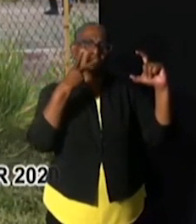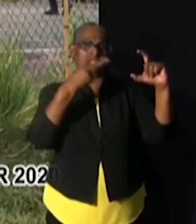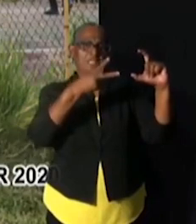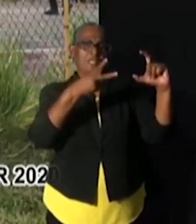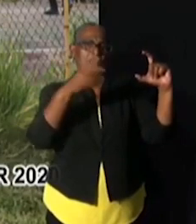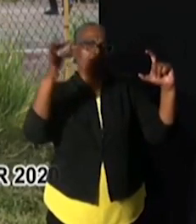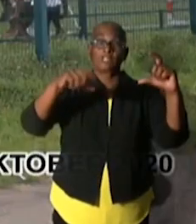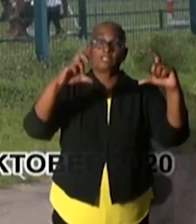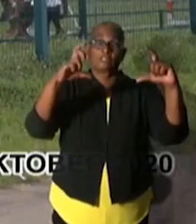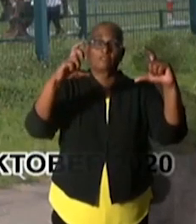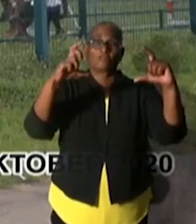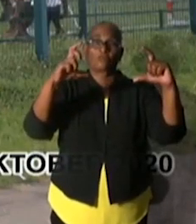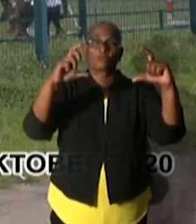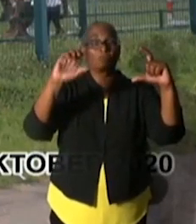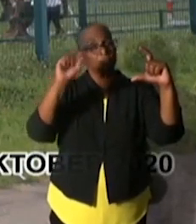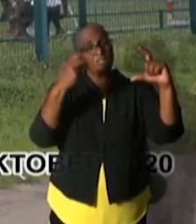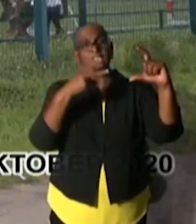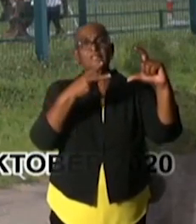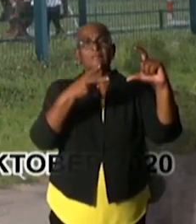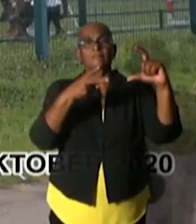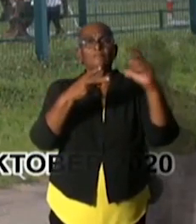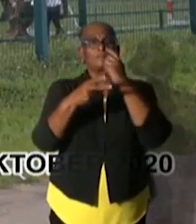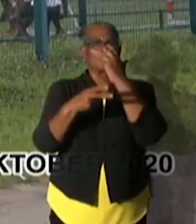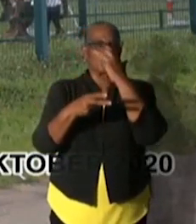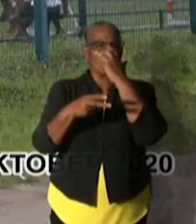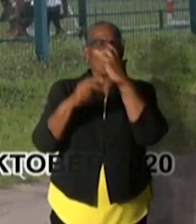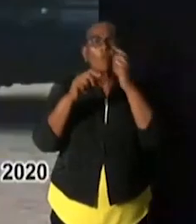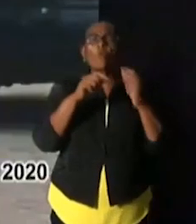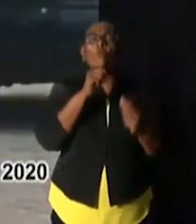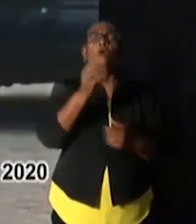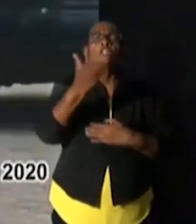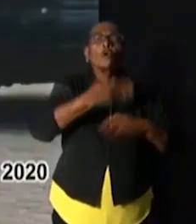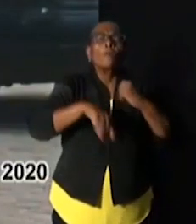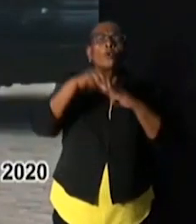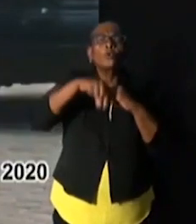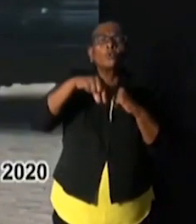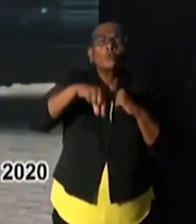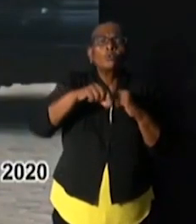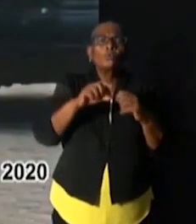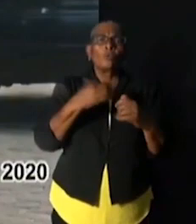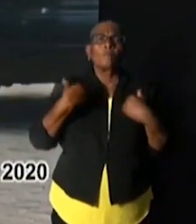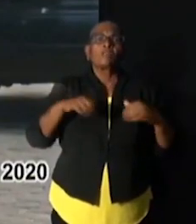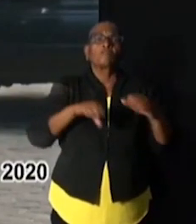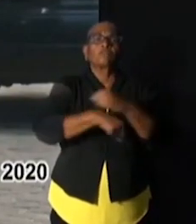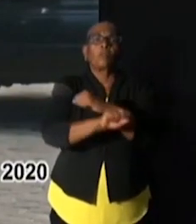op deze foto's ziet u wat er gebeurt op dit moment. Mensen voetballen,